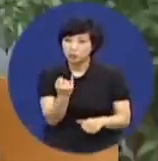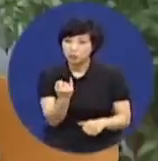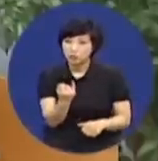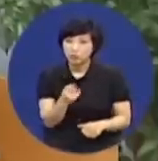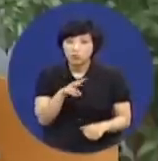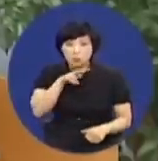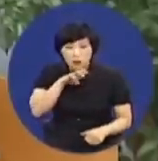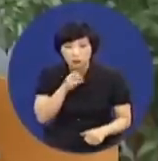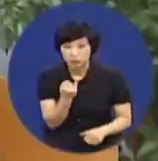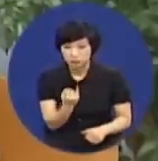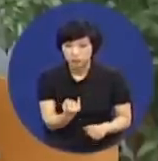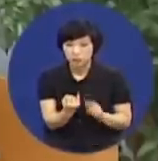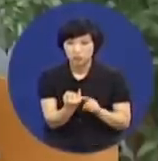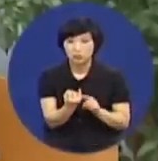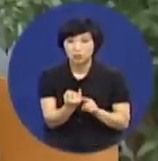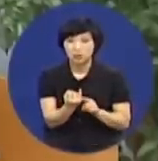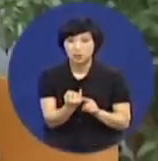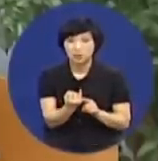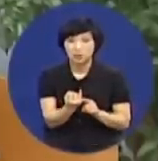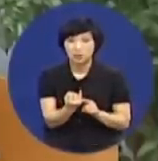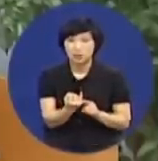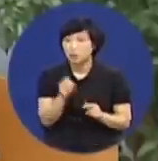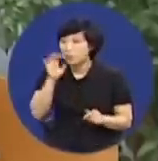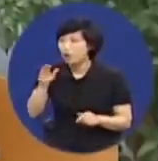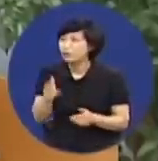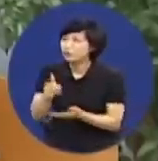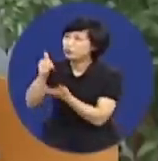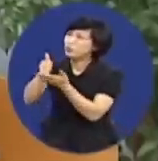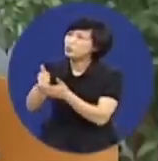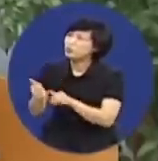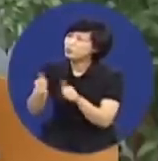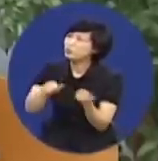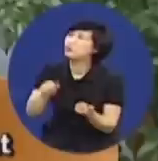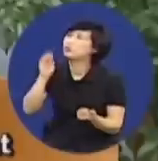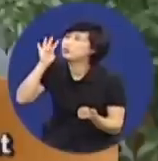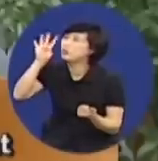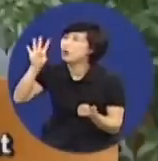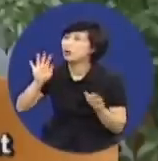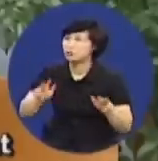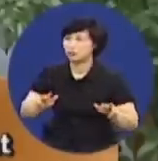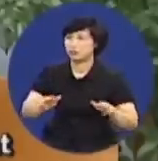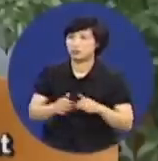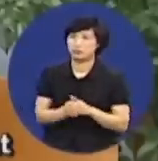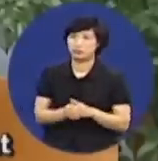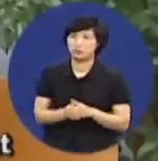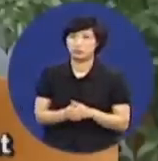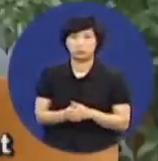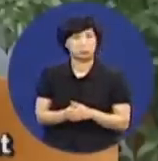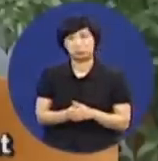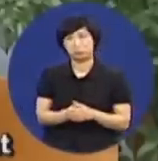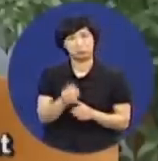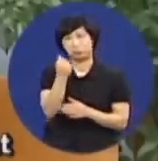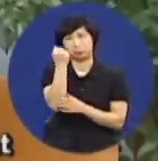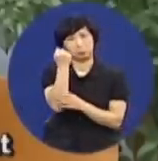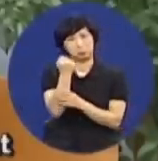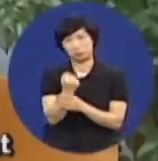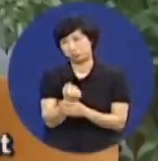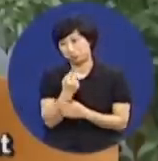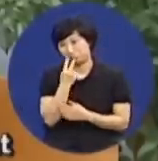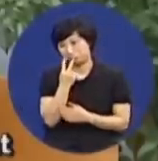タは、主よ、死んで4日が経ち、もう匂いがします。